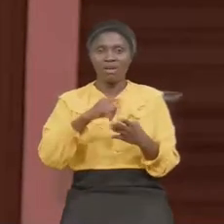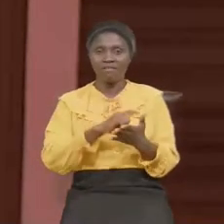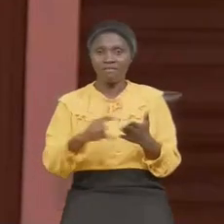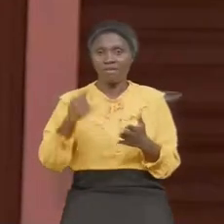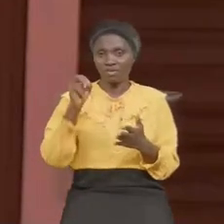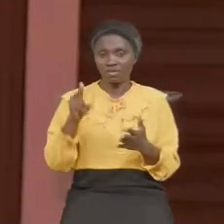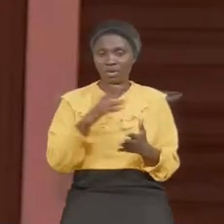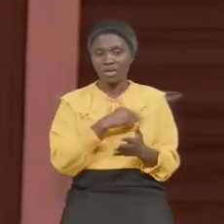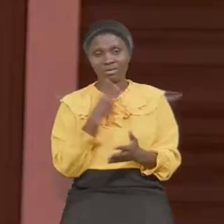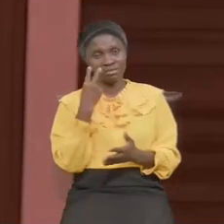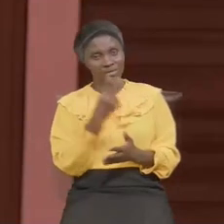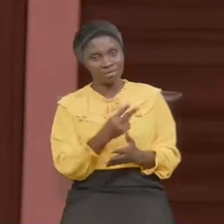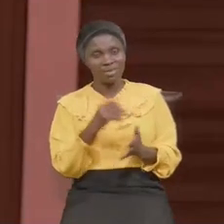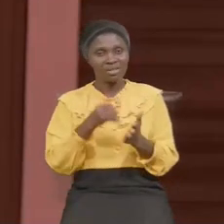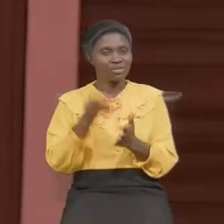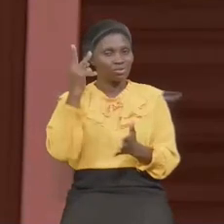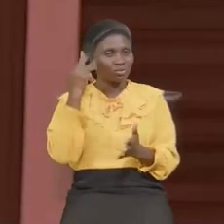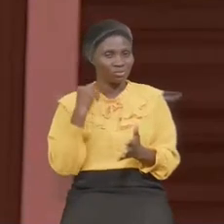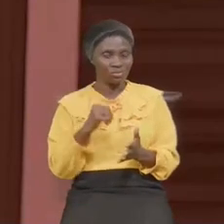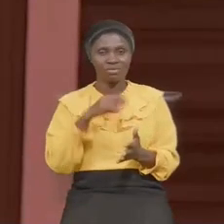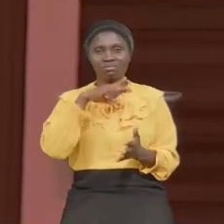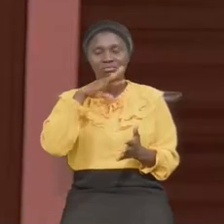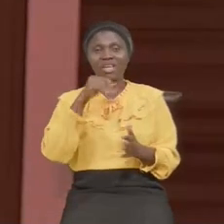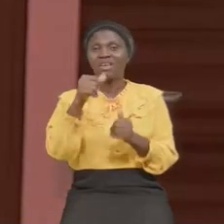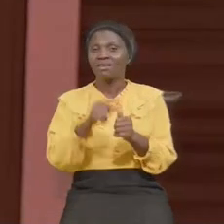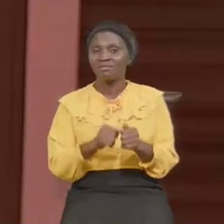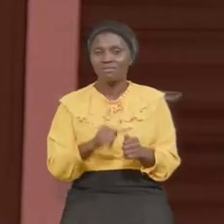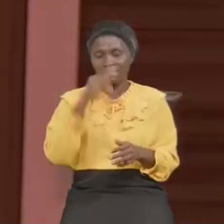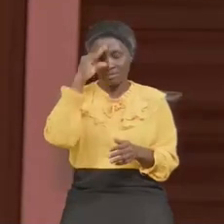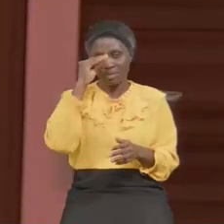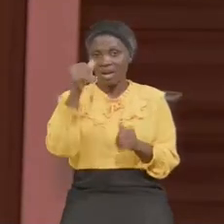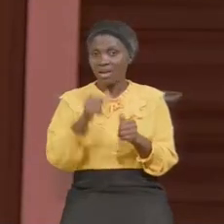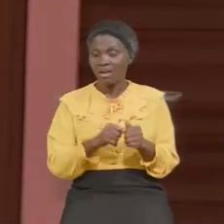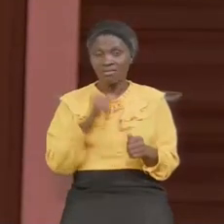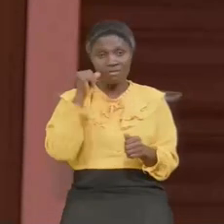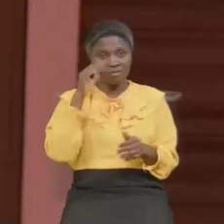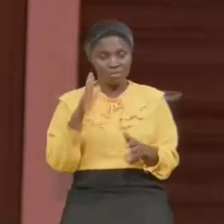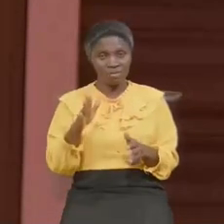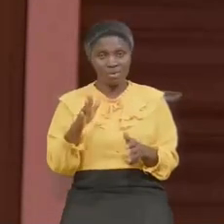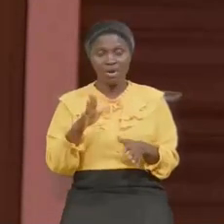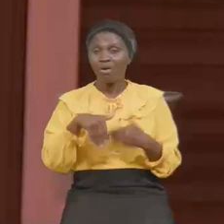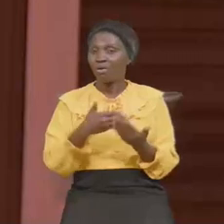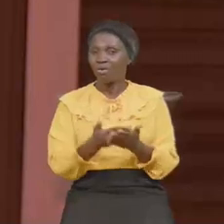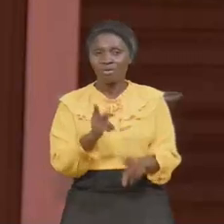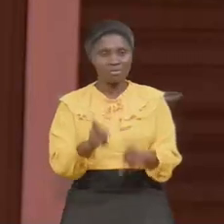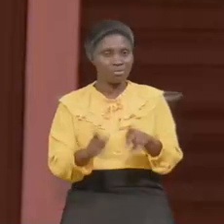et voici, elle était corrompue. Car toute chair, toute femme, tout homme, tous les gens de la terre,